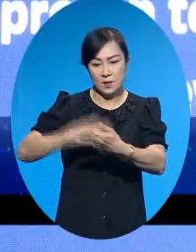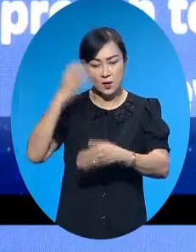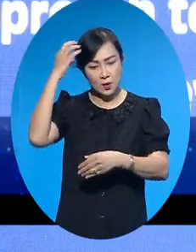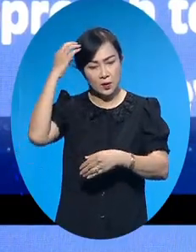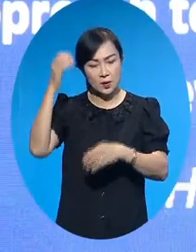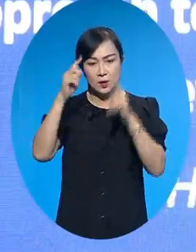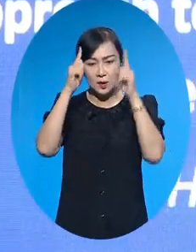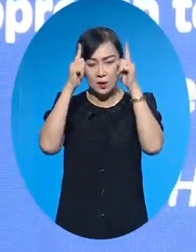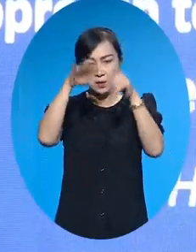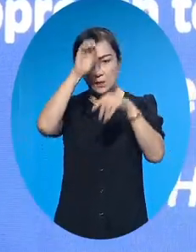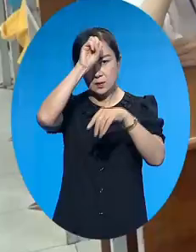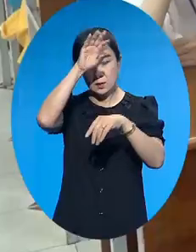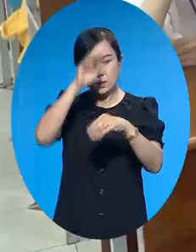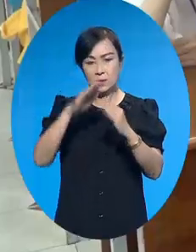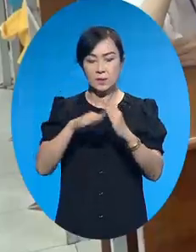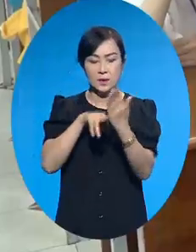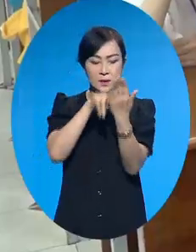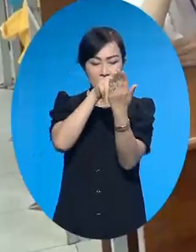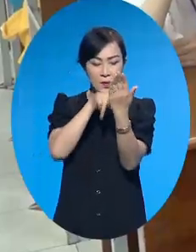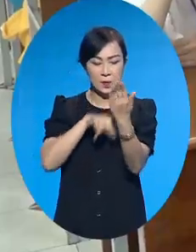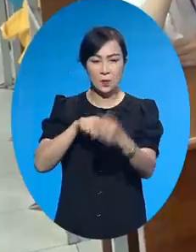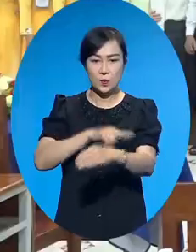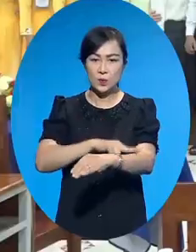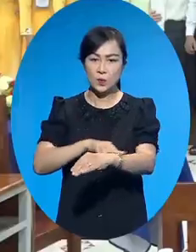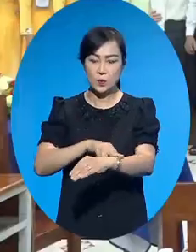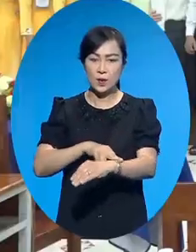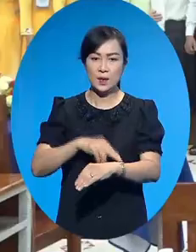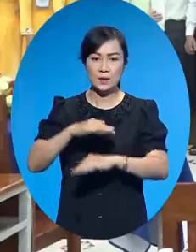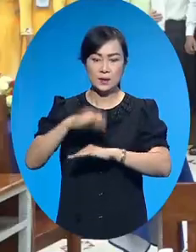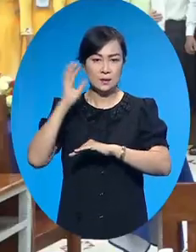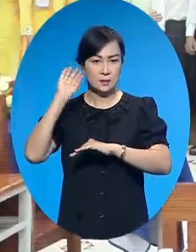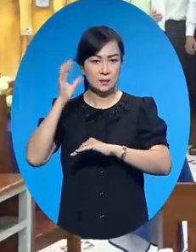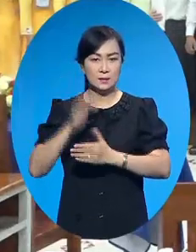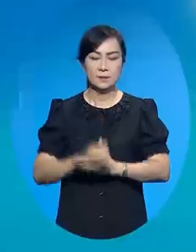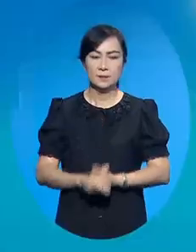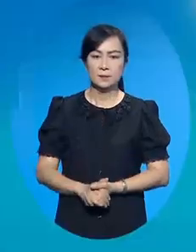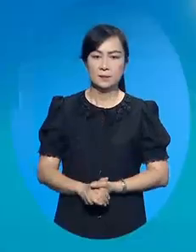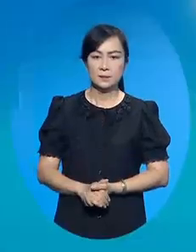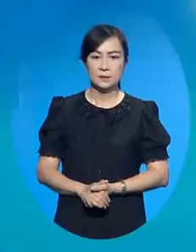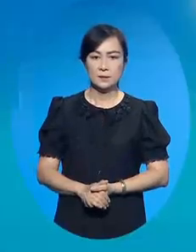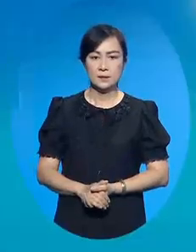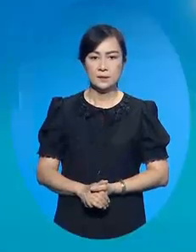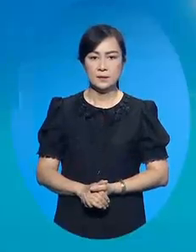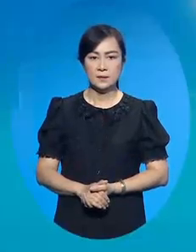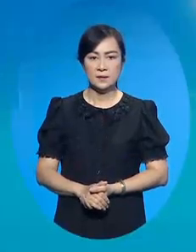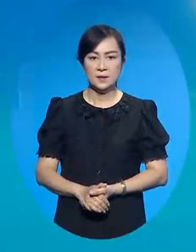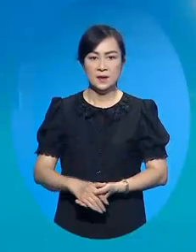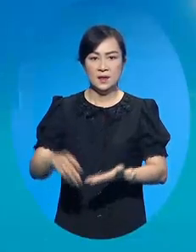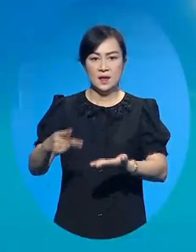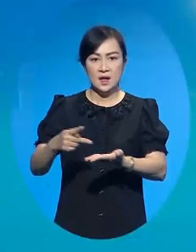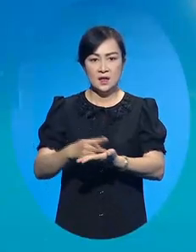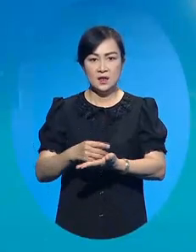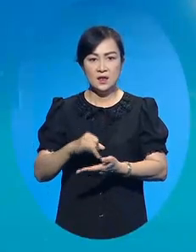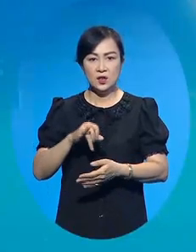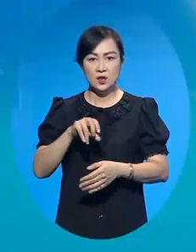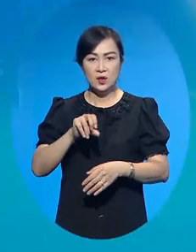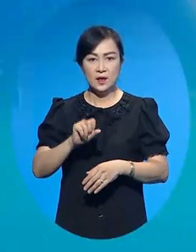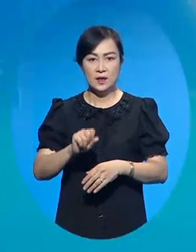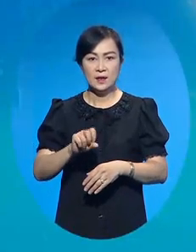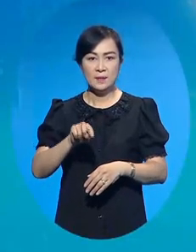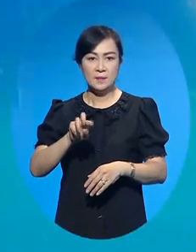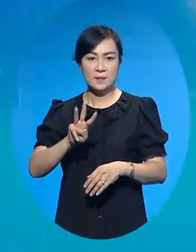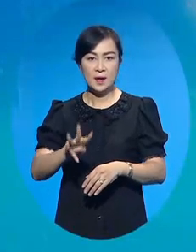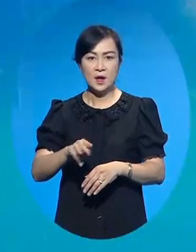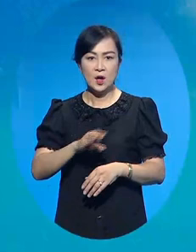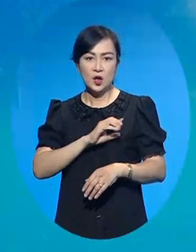giữa các nhà lãnh đạo giáo dục, các nhà nghiên cứu và các chuyên gia từ khắp nơi trên thế giới. Tại sự kiện quốc tế InnoEst